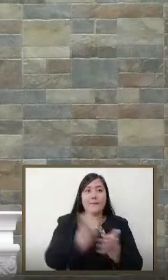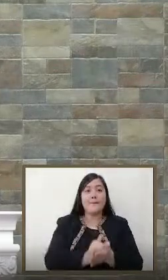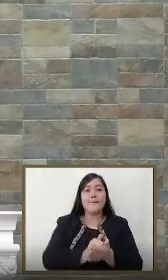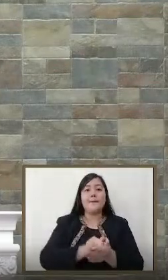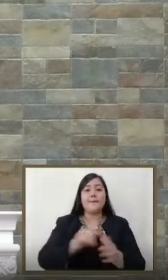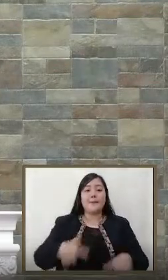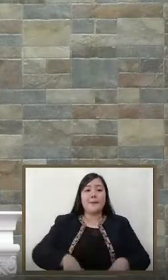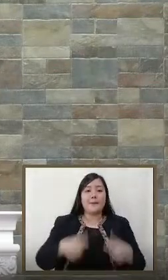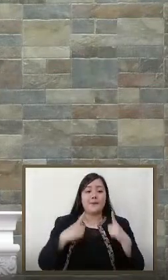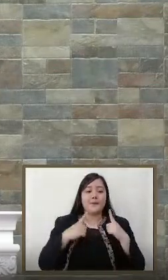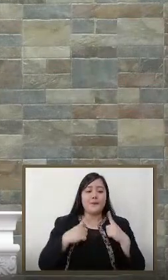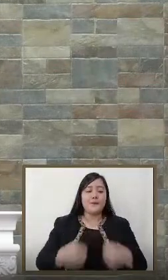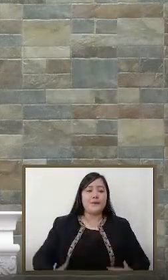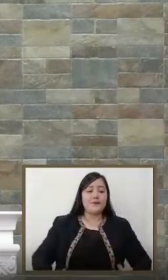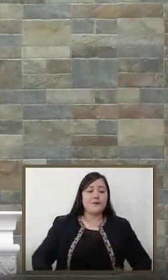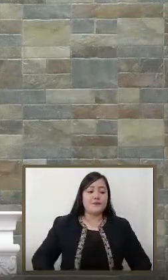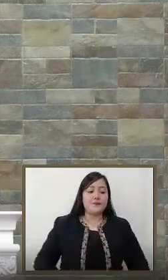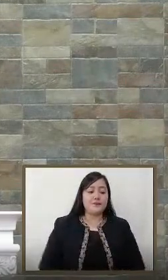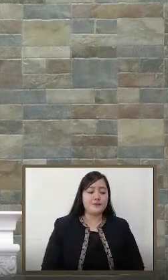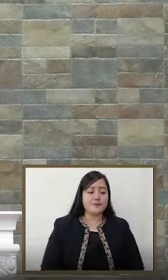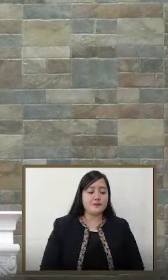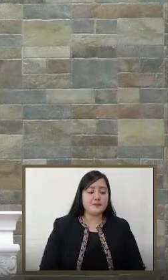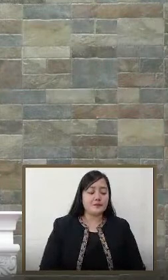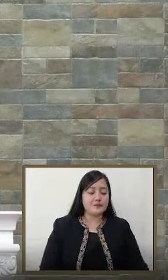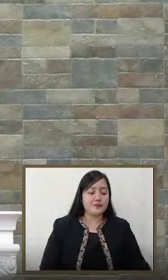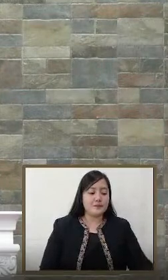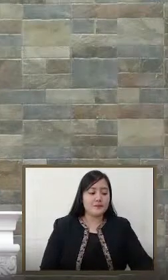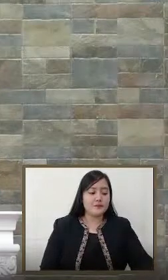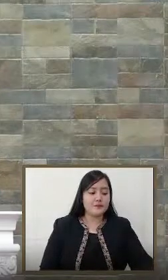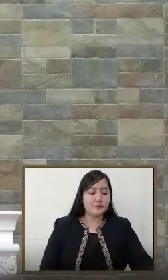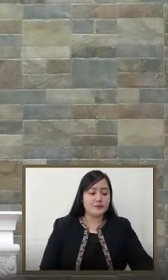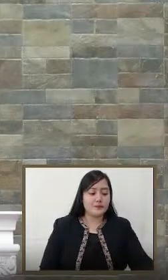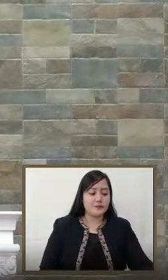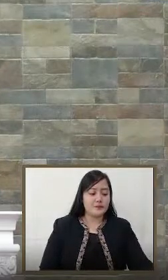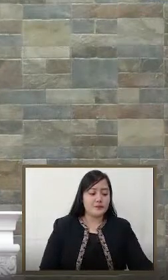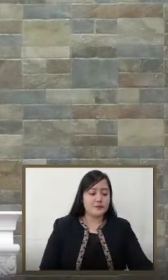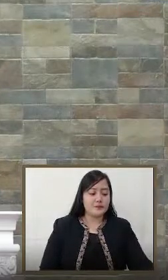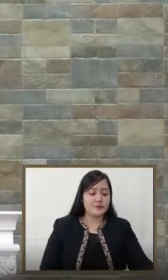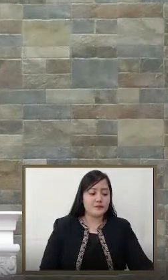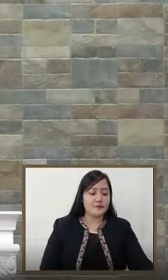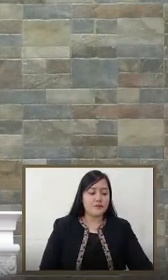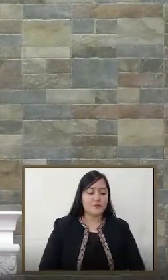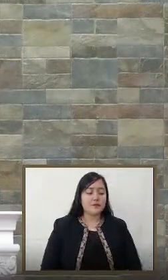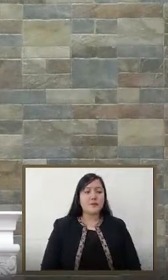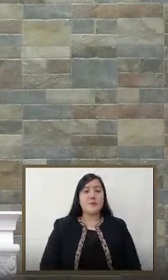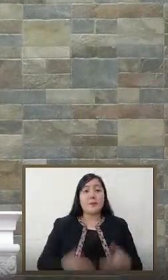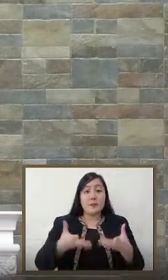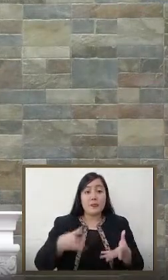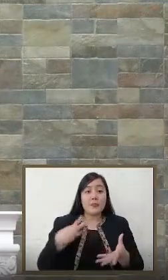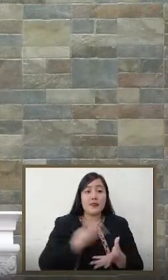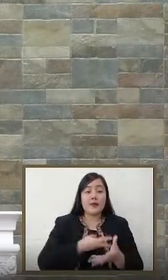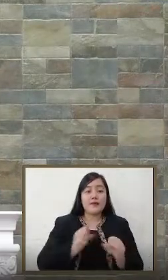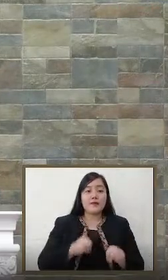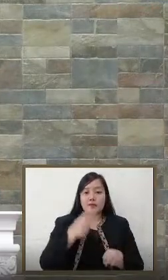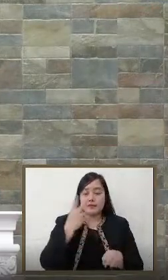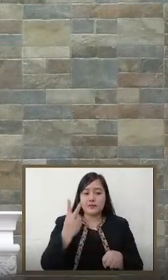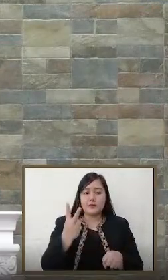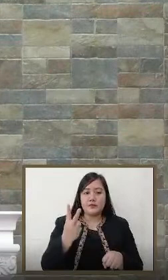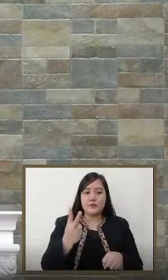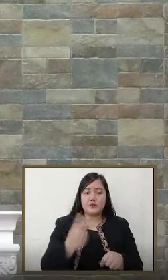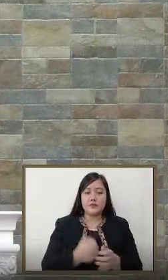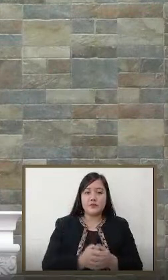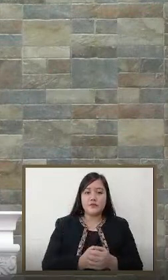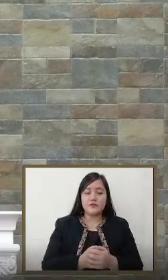ikwento, no? Sa buhay ni Solomon sapagkat dito natin makikita, kapatid, na dito pa lang